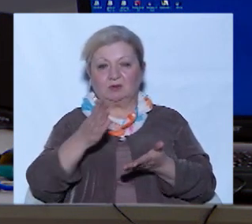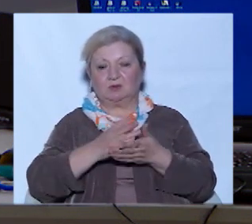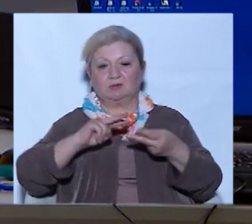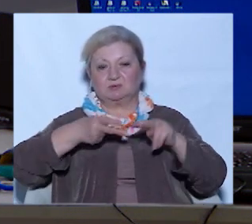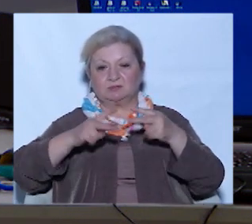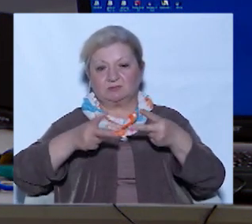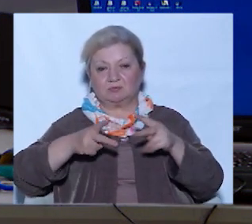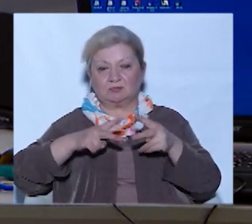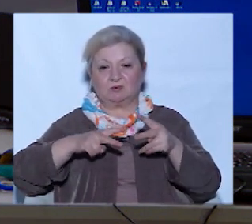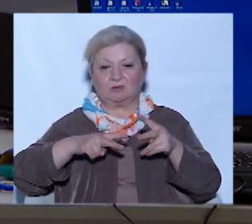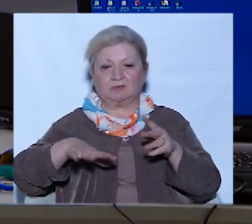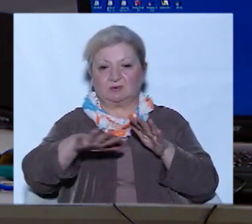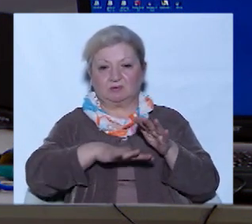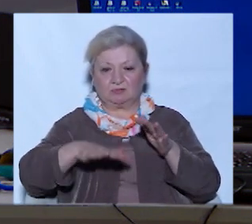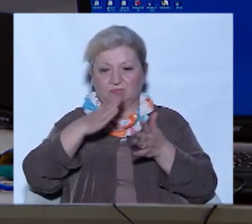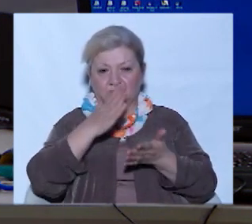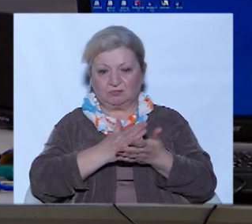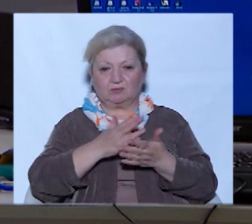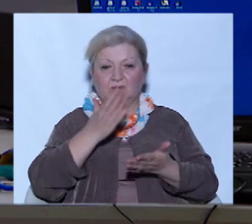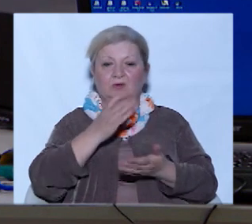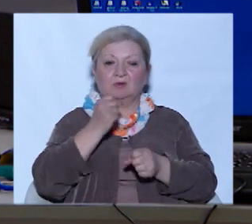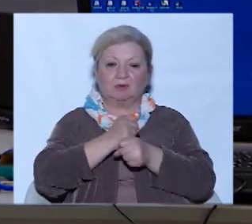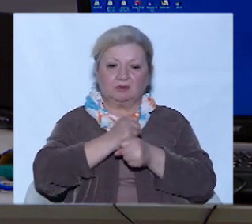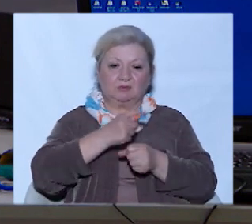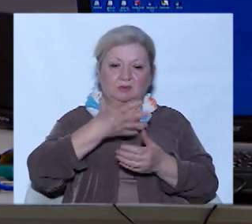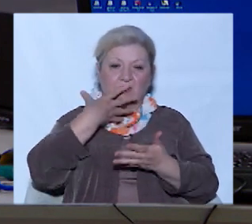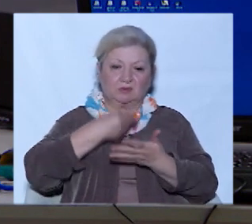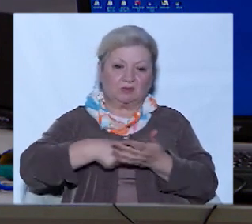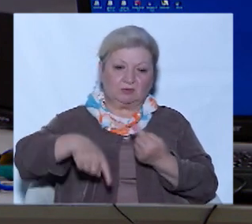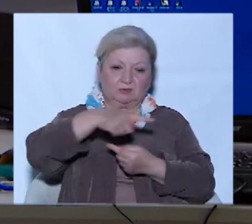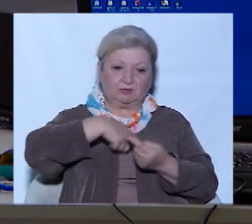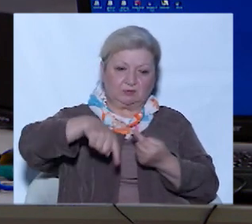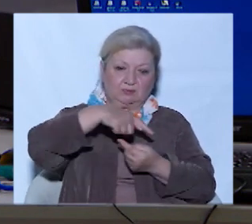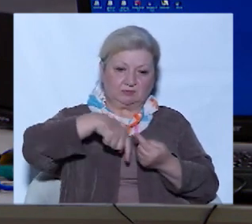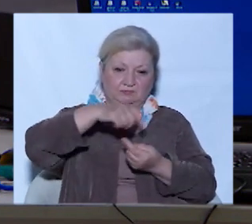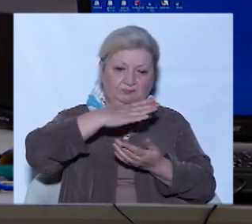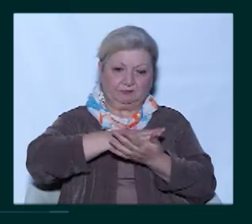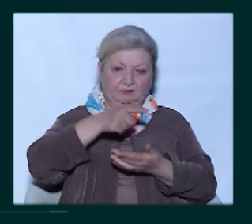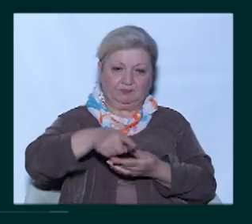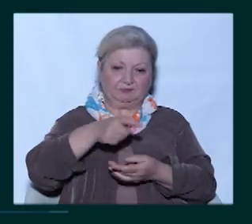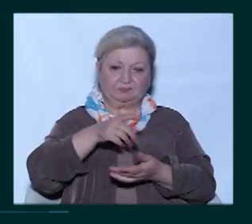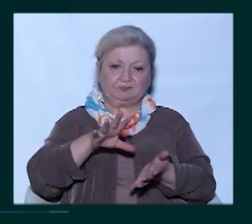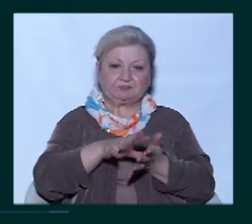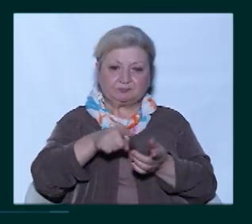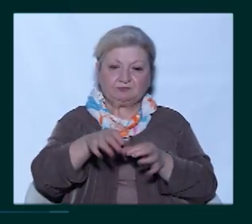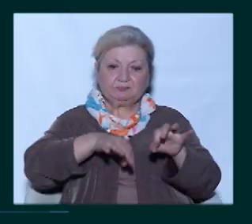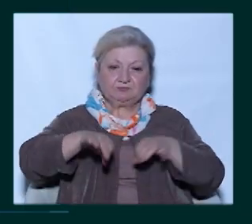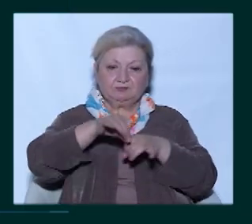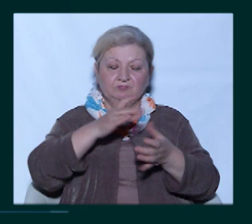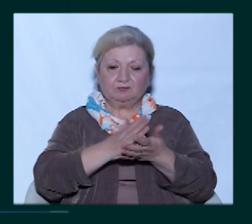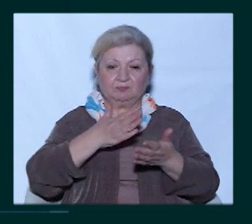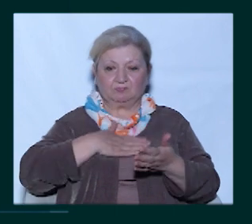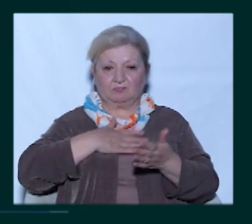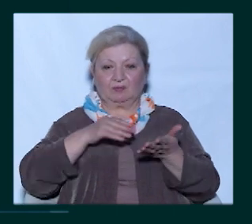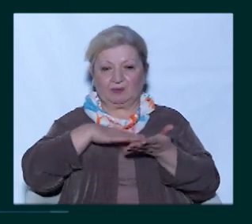ველია, რომელიც გამოიმუშავებს თავის გარშემო ამ ველს და რა გვაქვს აქ ნახაზე?